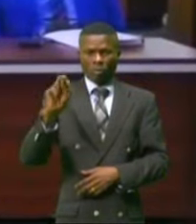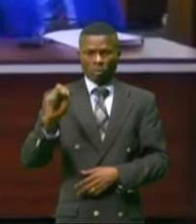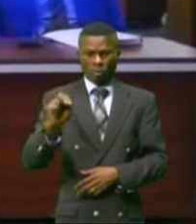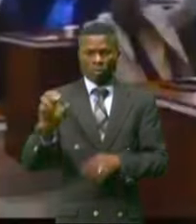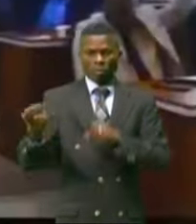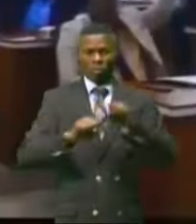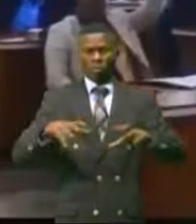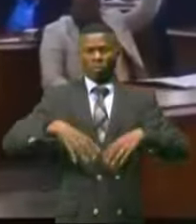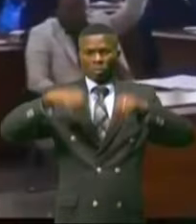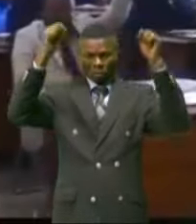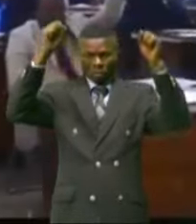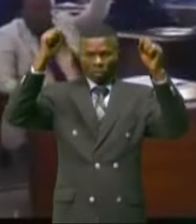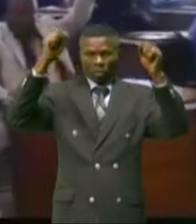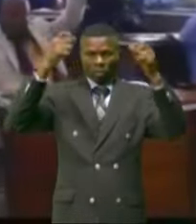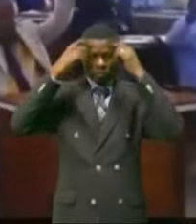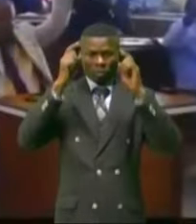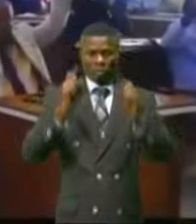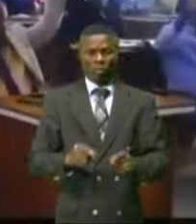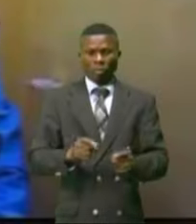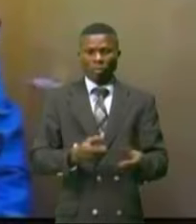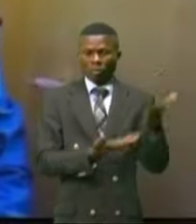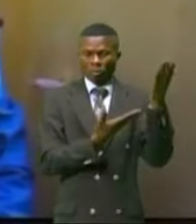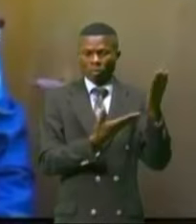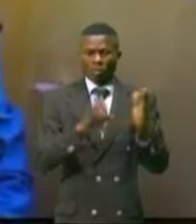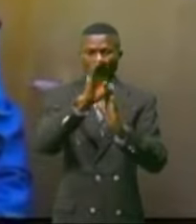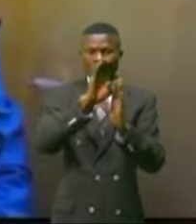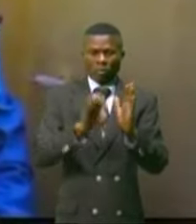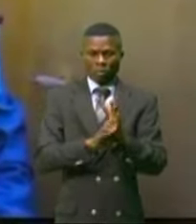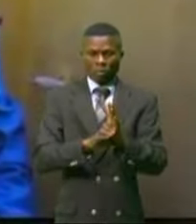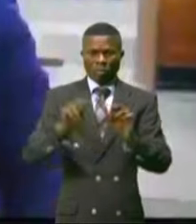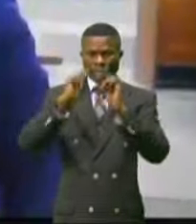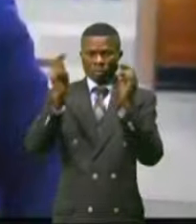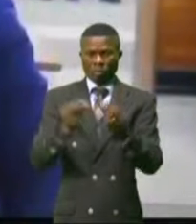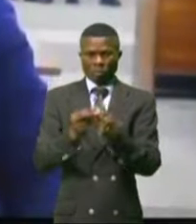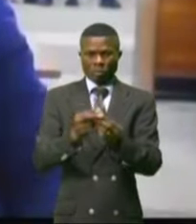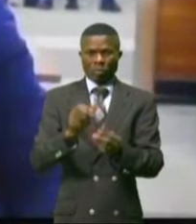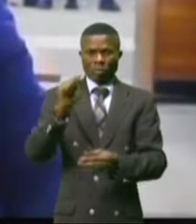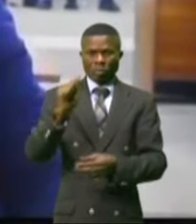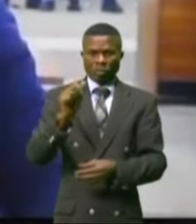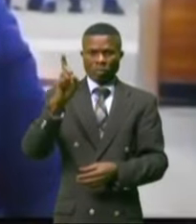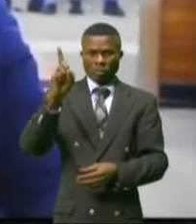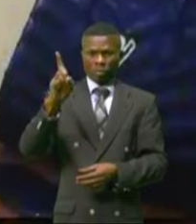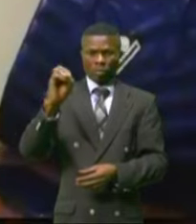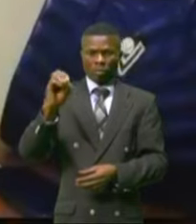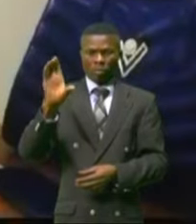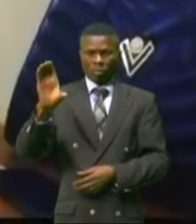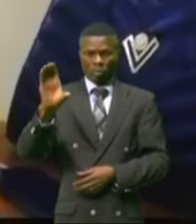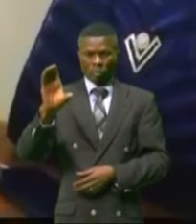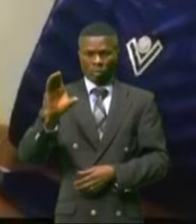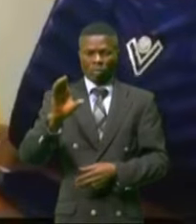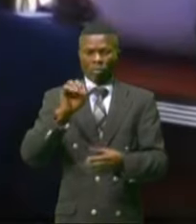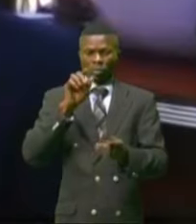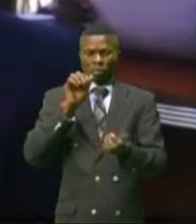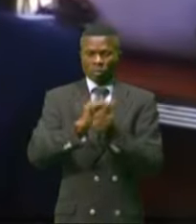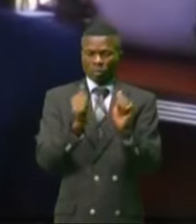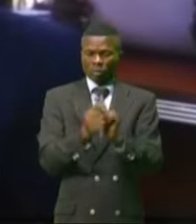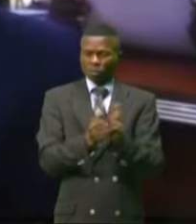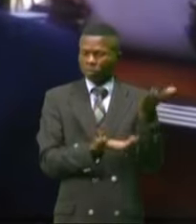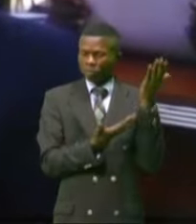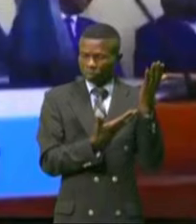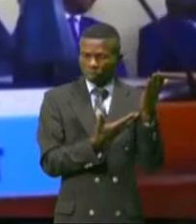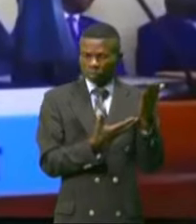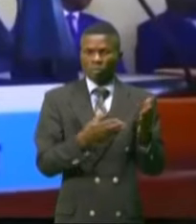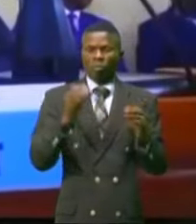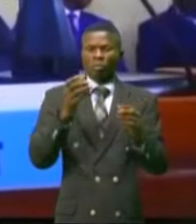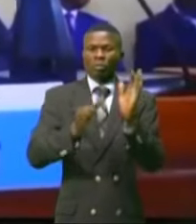Examen et adoption de la résolution portant constitution de la commission ad hoc de la validation de pouvoir était le point saillant de la séance de ce